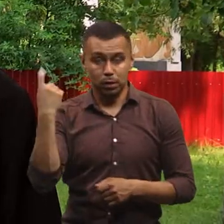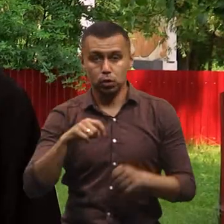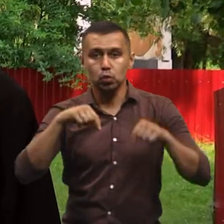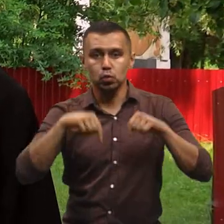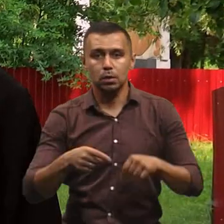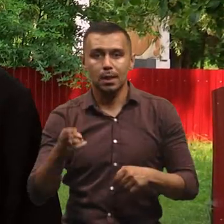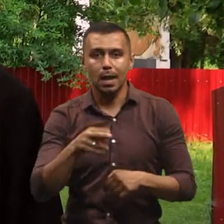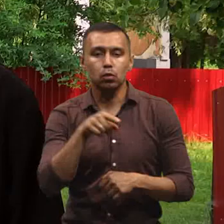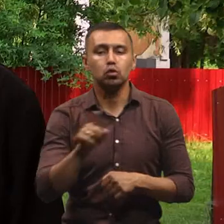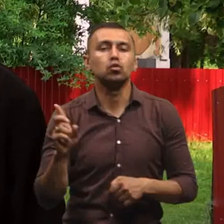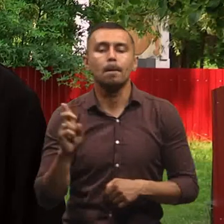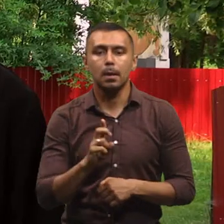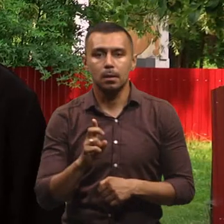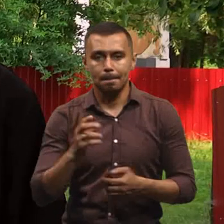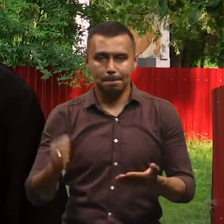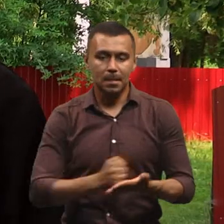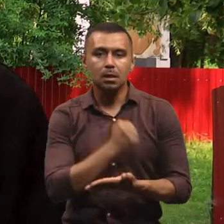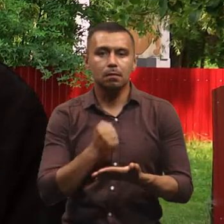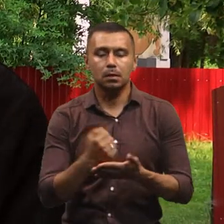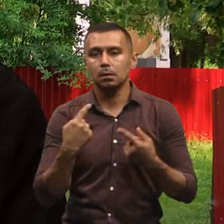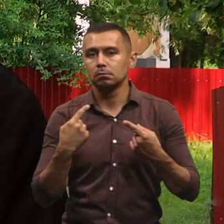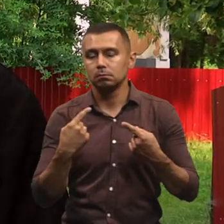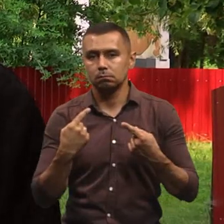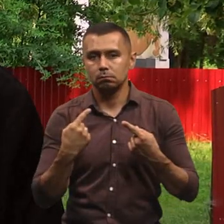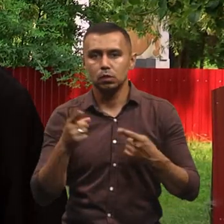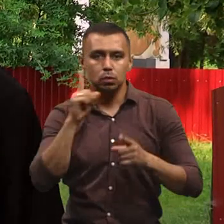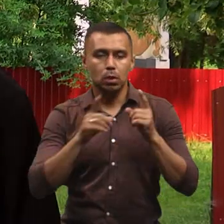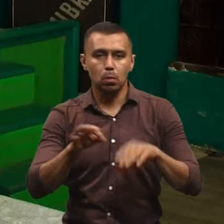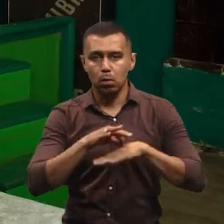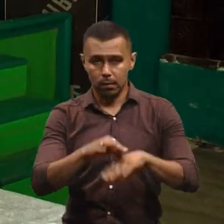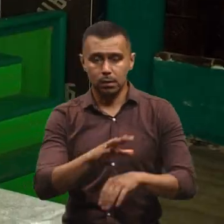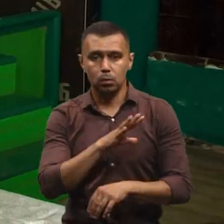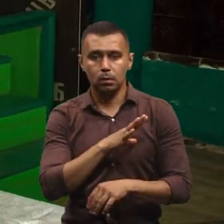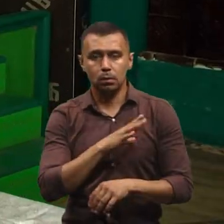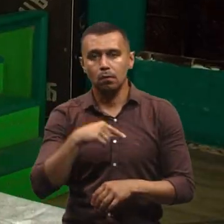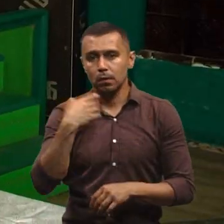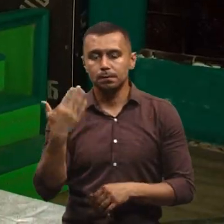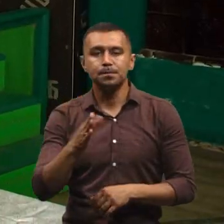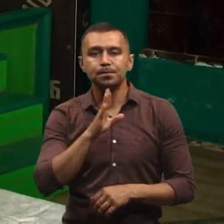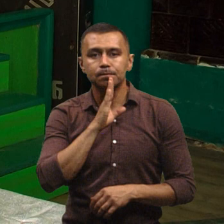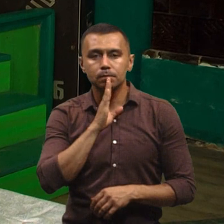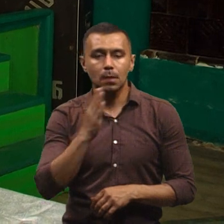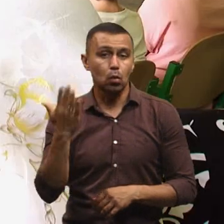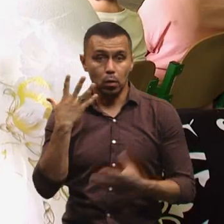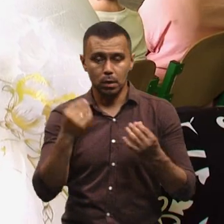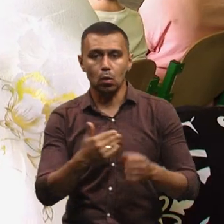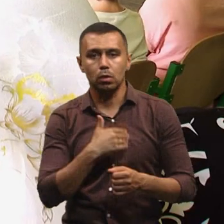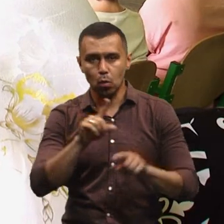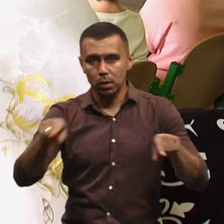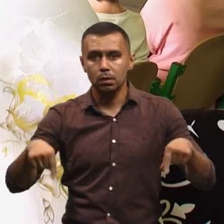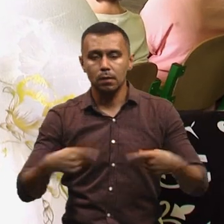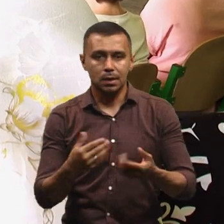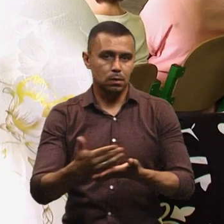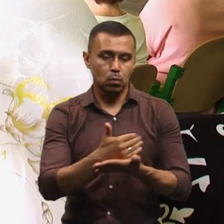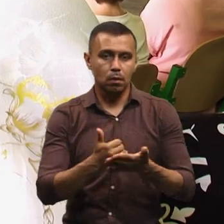для того щоб підтвердити їм що вже збори проведені були зі слів Ні не требавецької того дня хотіли організувати